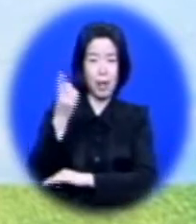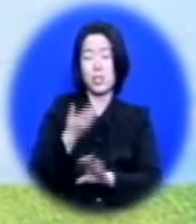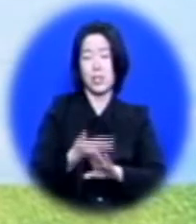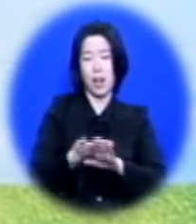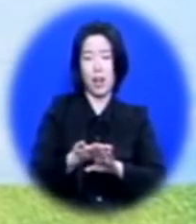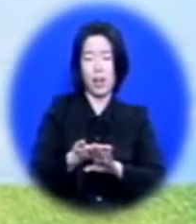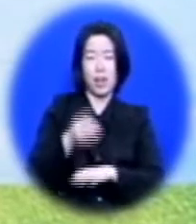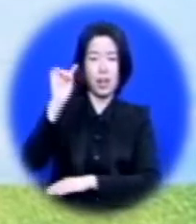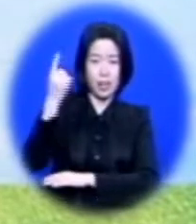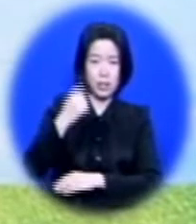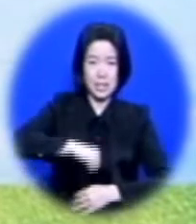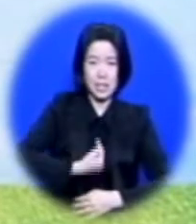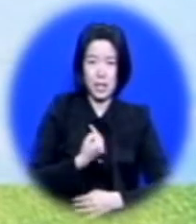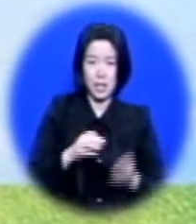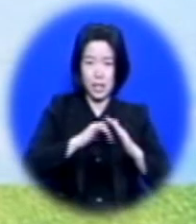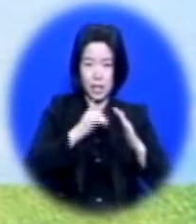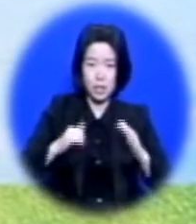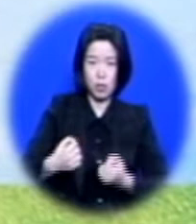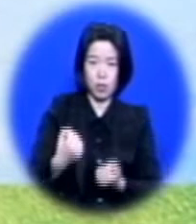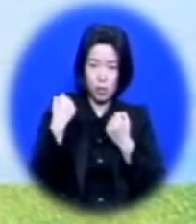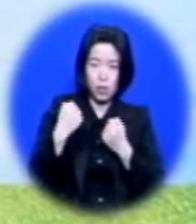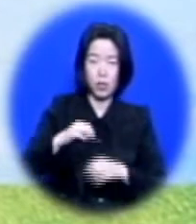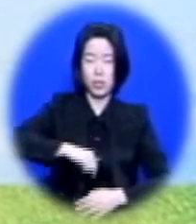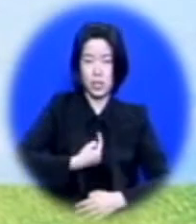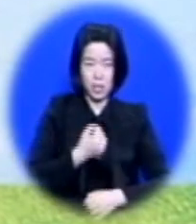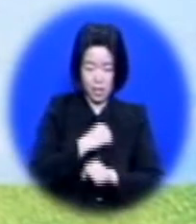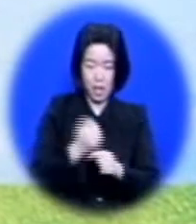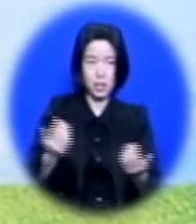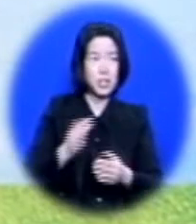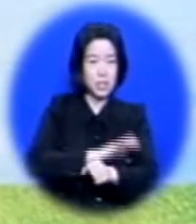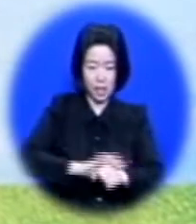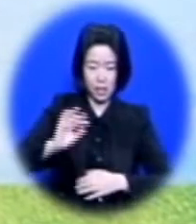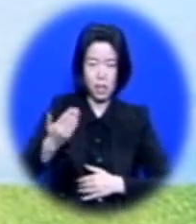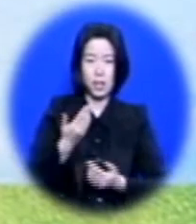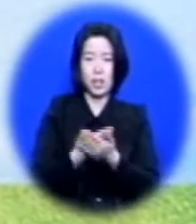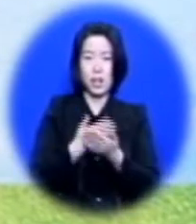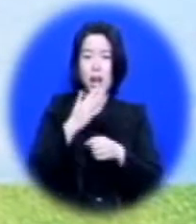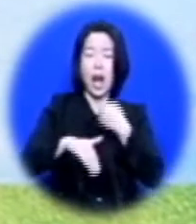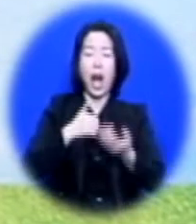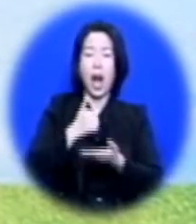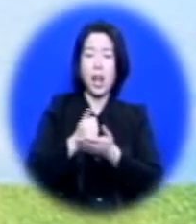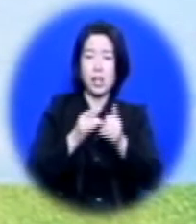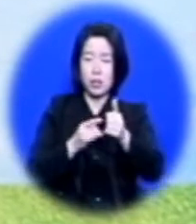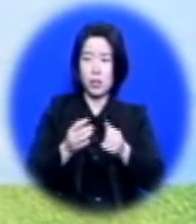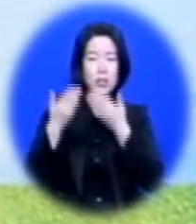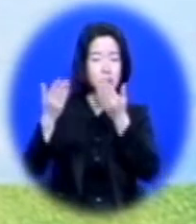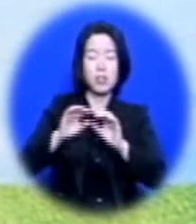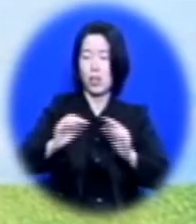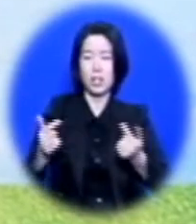다윗은 자기 가족들 건강하게 하고 자기 하는일 잘되게 해달라는 소원을 하나님께 드린 게 아닙니다